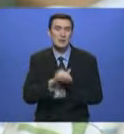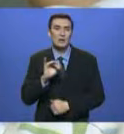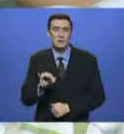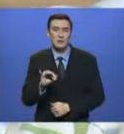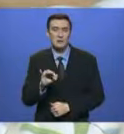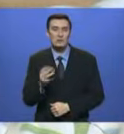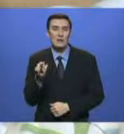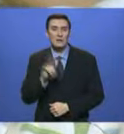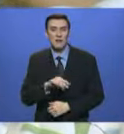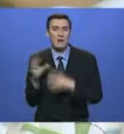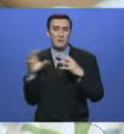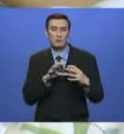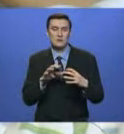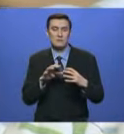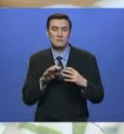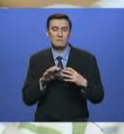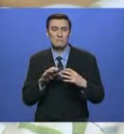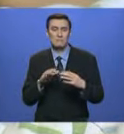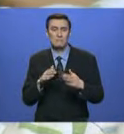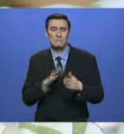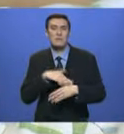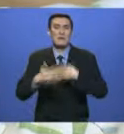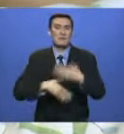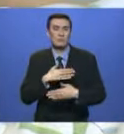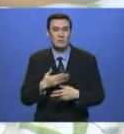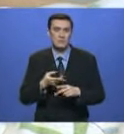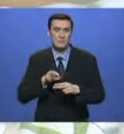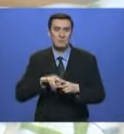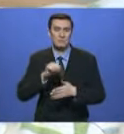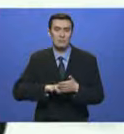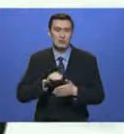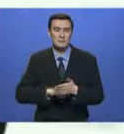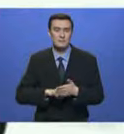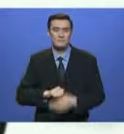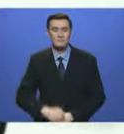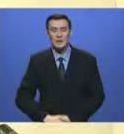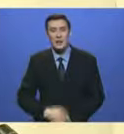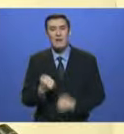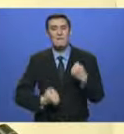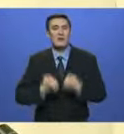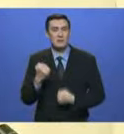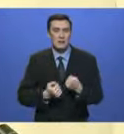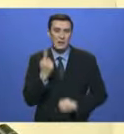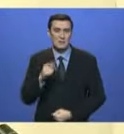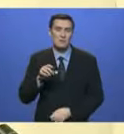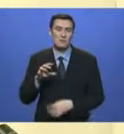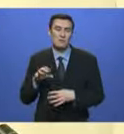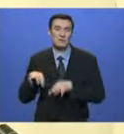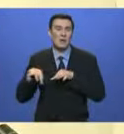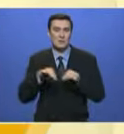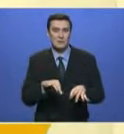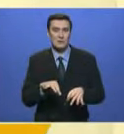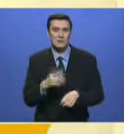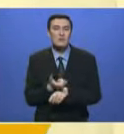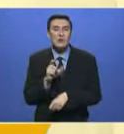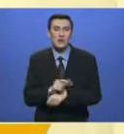2 автобуса ушли с трассы. Потом уже все, ничего не помню. Водитель одного из транспорта в